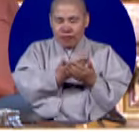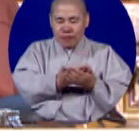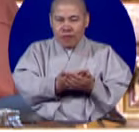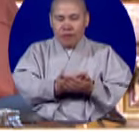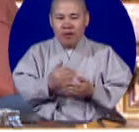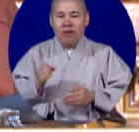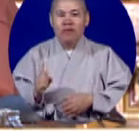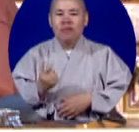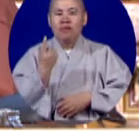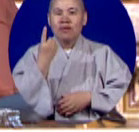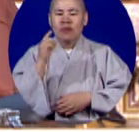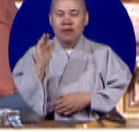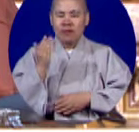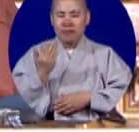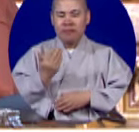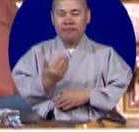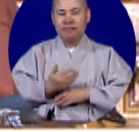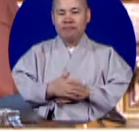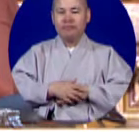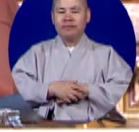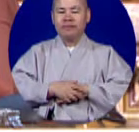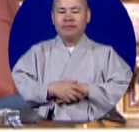동기 문제입니다.